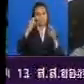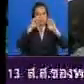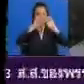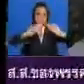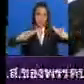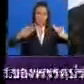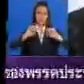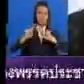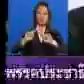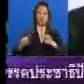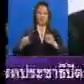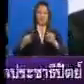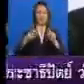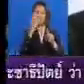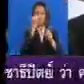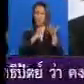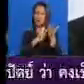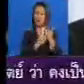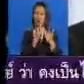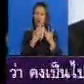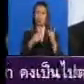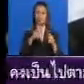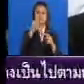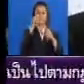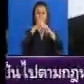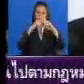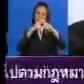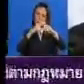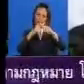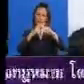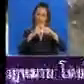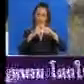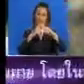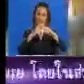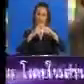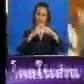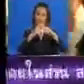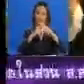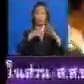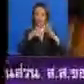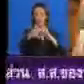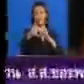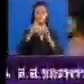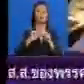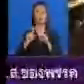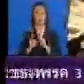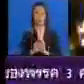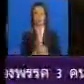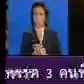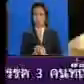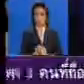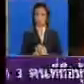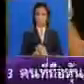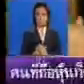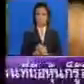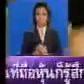าพูดไปแล้วก็เหมือนจะเป็นกากบาทนะครับนะครับเป็นกากบาทแล้วก็มีรถไฟนี่คือรปภ. ก่